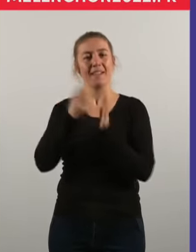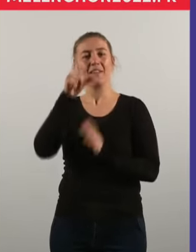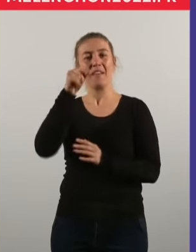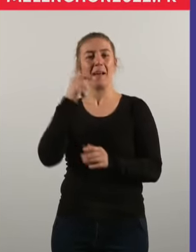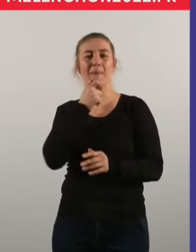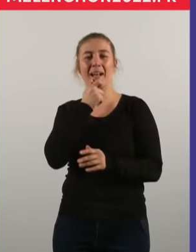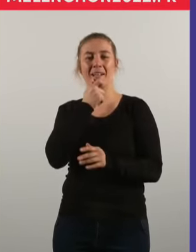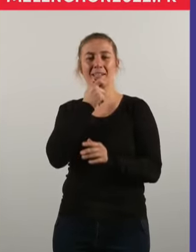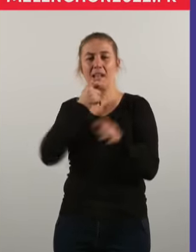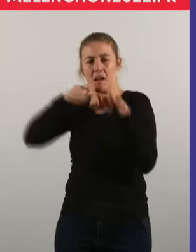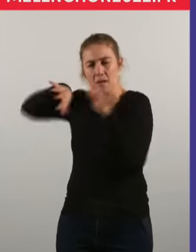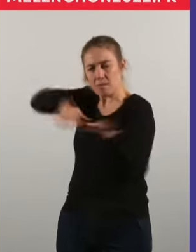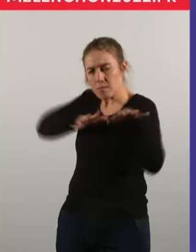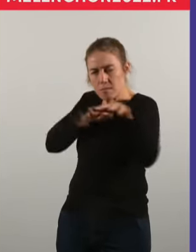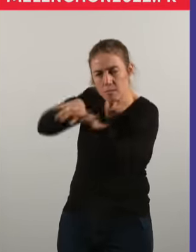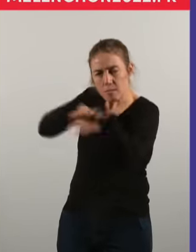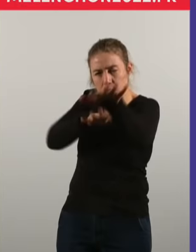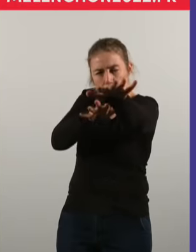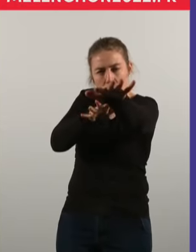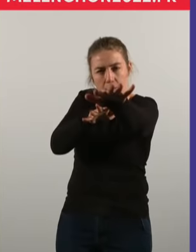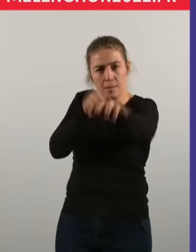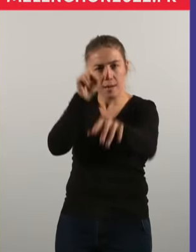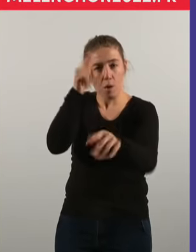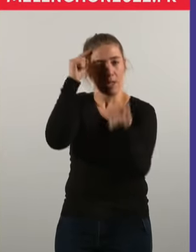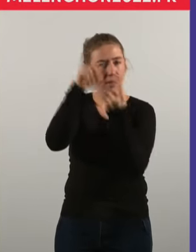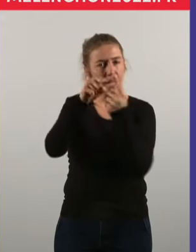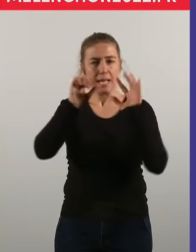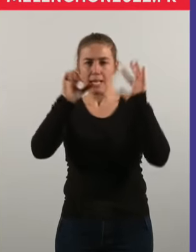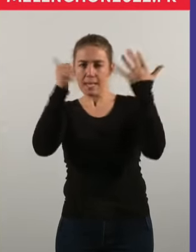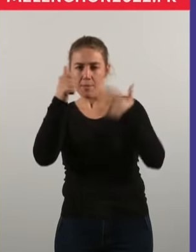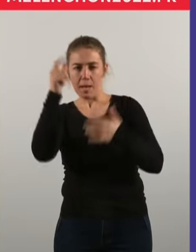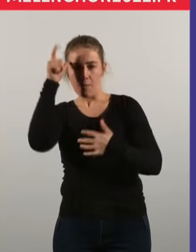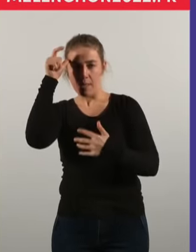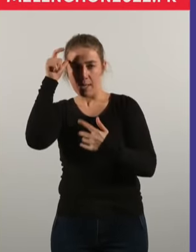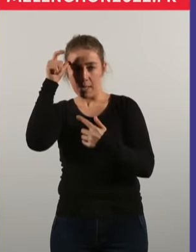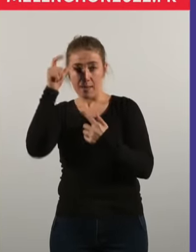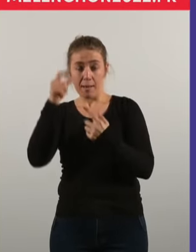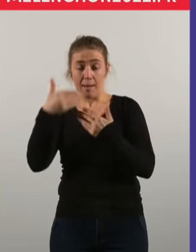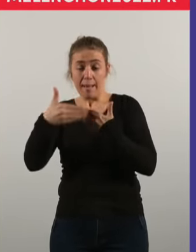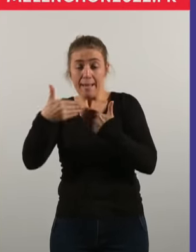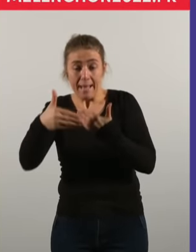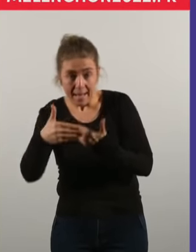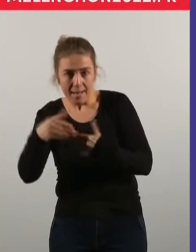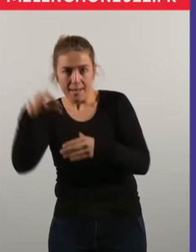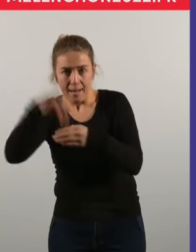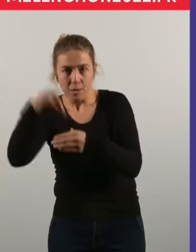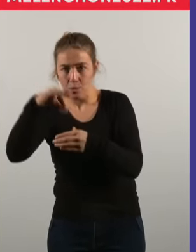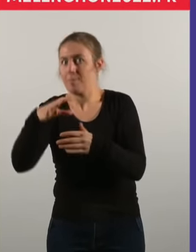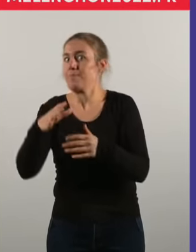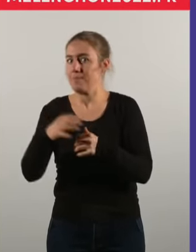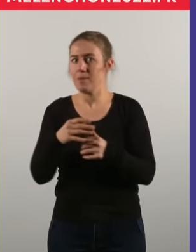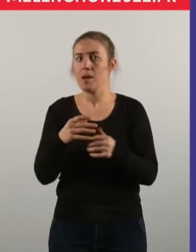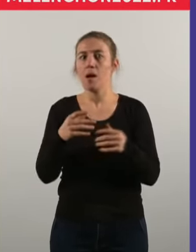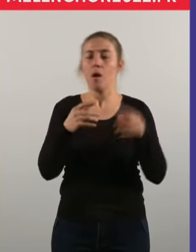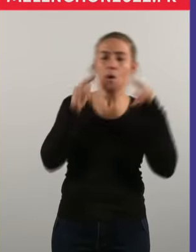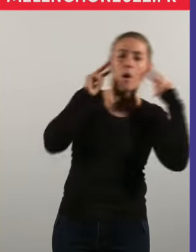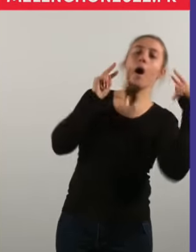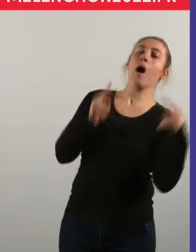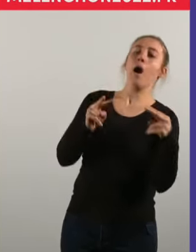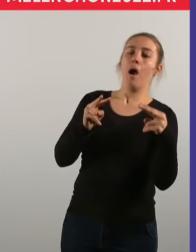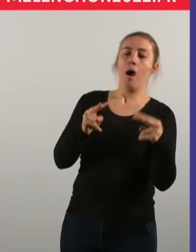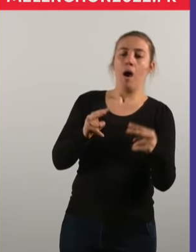mars dans la rue pour la 6e République, on sera à quelques jours de l'élection. Vous allez donner du courage, de